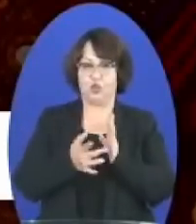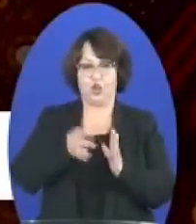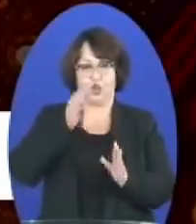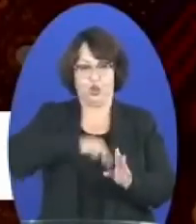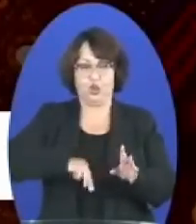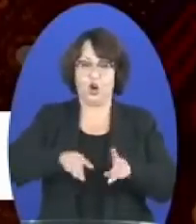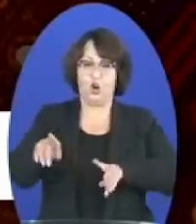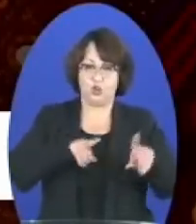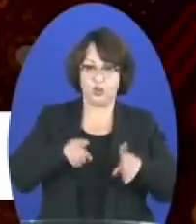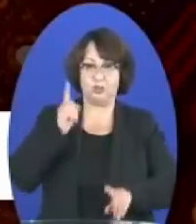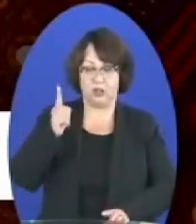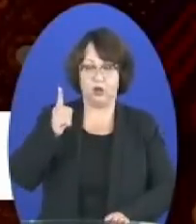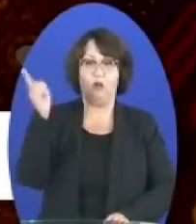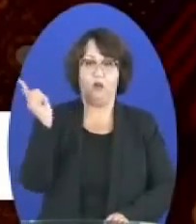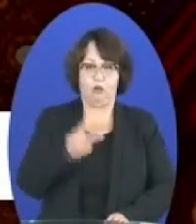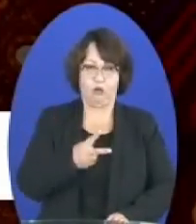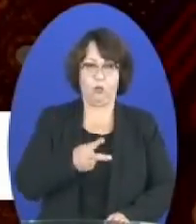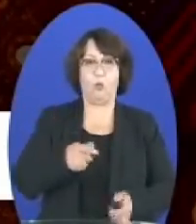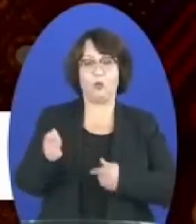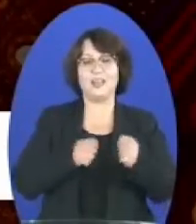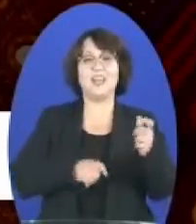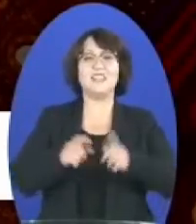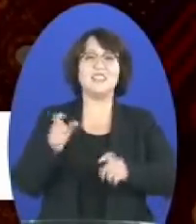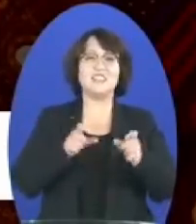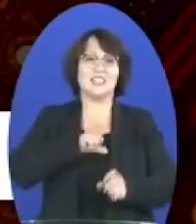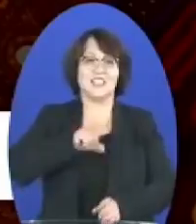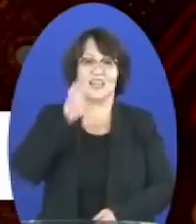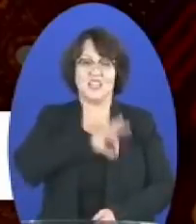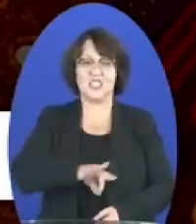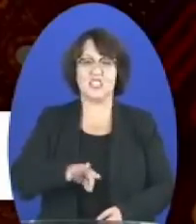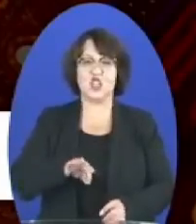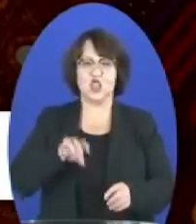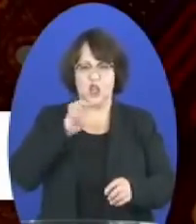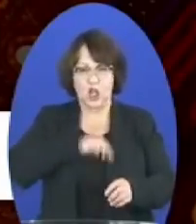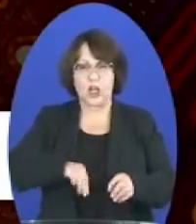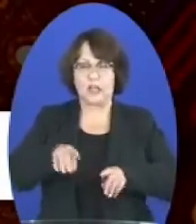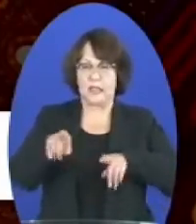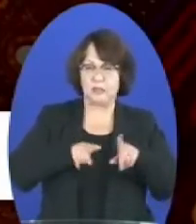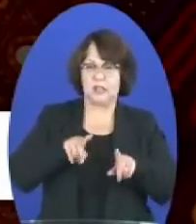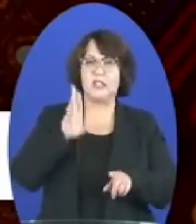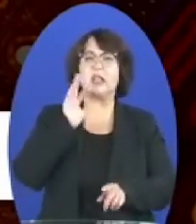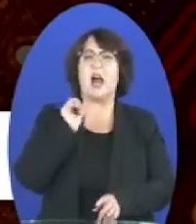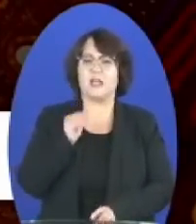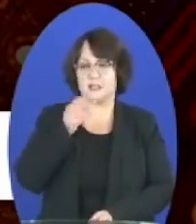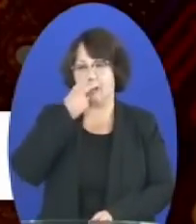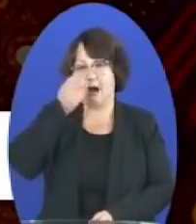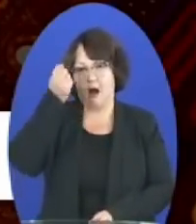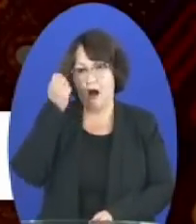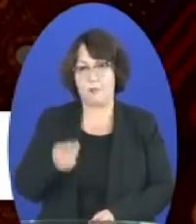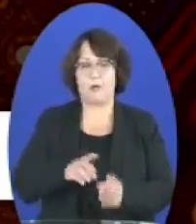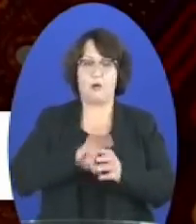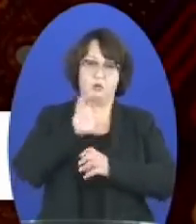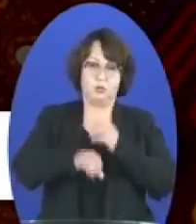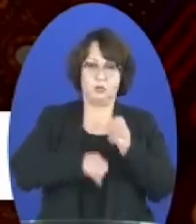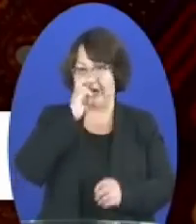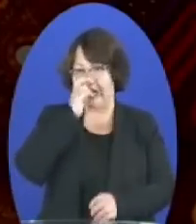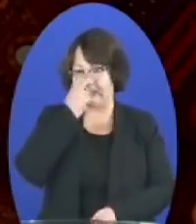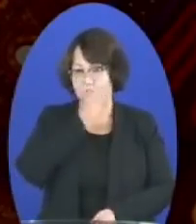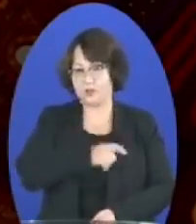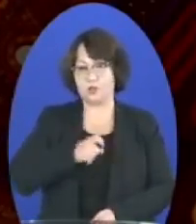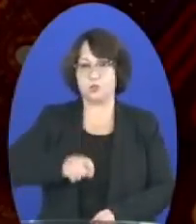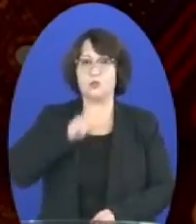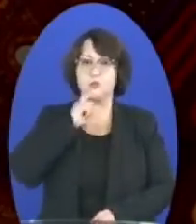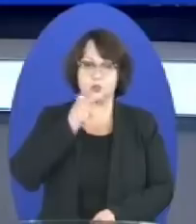төлөөх өрсөлдөөн, нөгөө талдаа худалдаа эдийн засгийн эрх ашигын тэмцэл хэрхэн өрнөж байгаагийн илэрхийлэл гэж олон улсын ажиглагчид үзэж